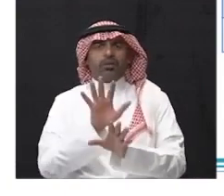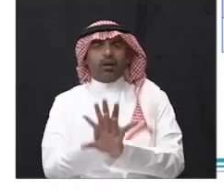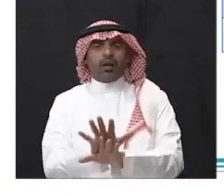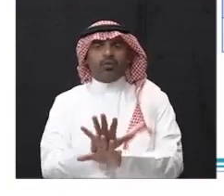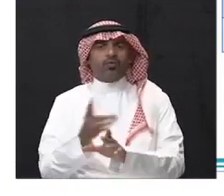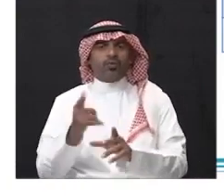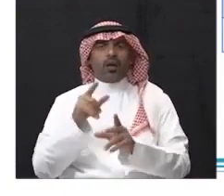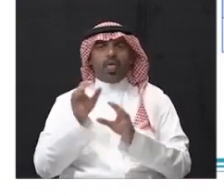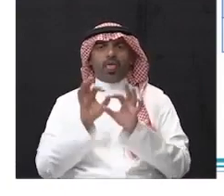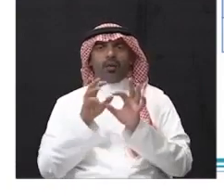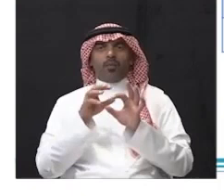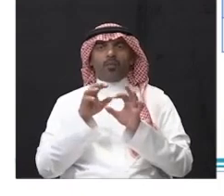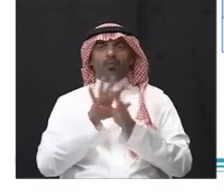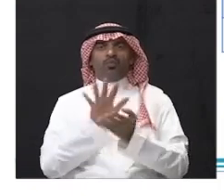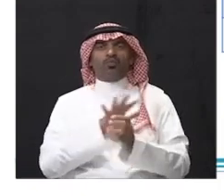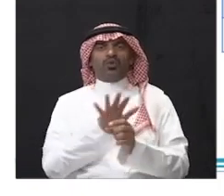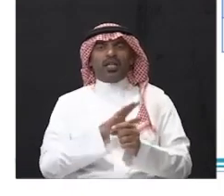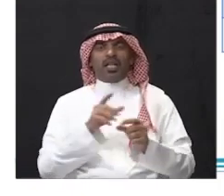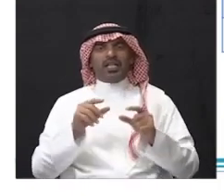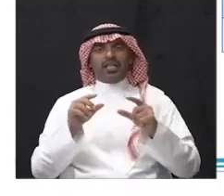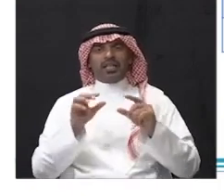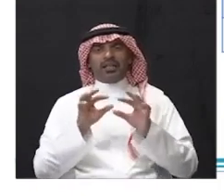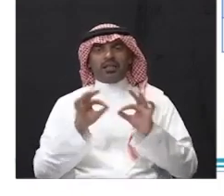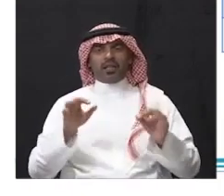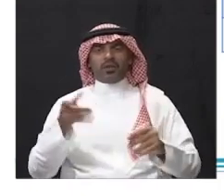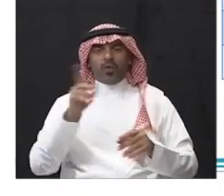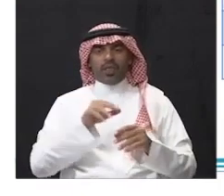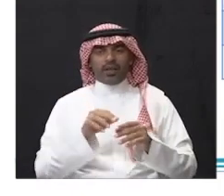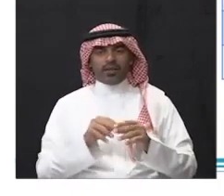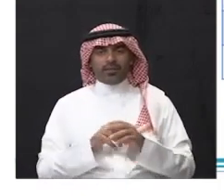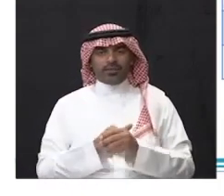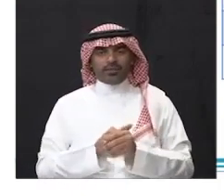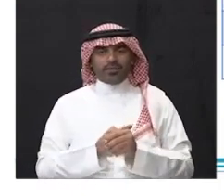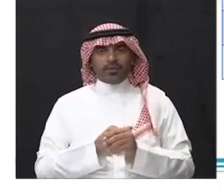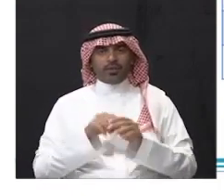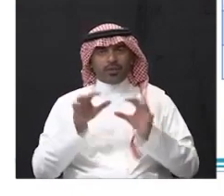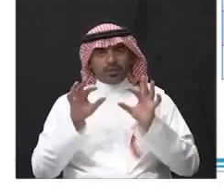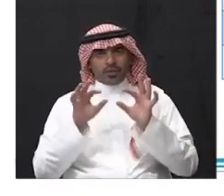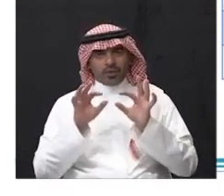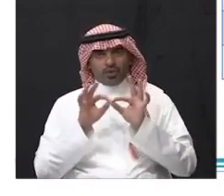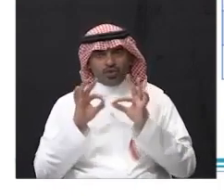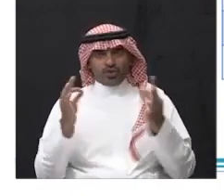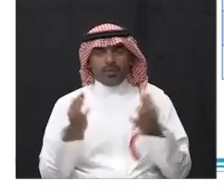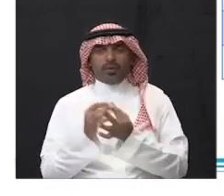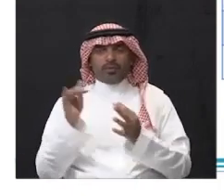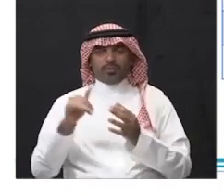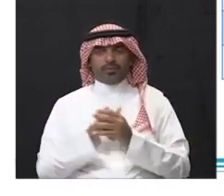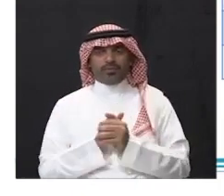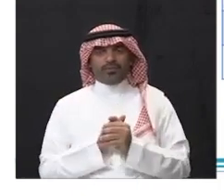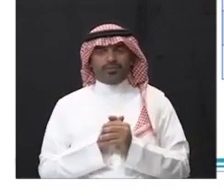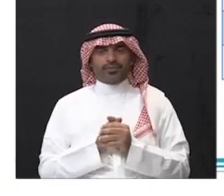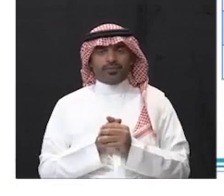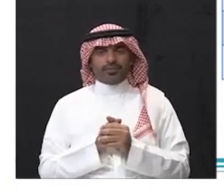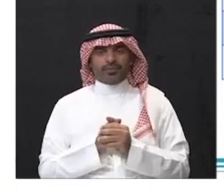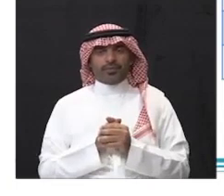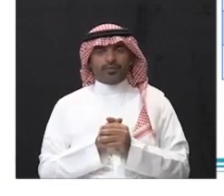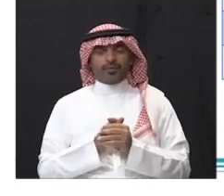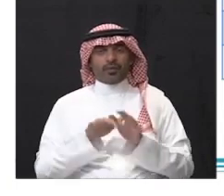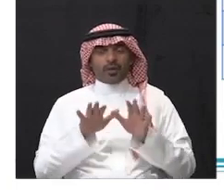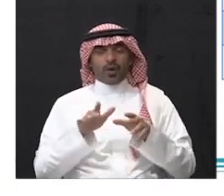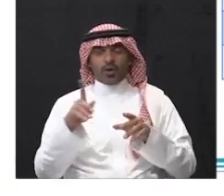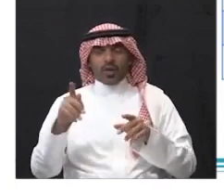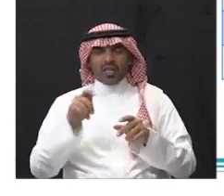إذن الآثار الاجتماعية. كذلك ما زلنا نستكمل،